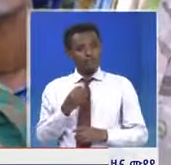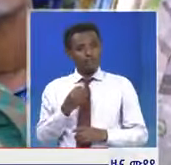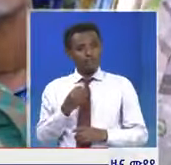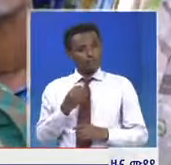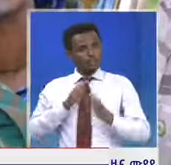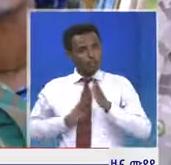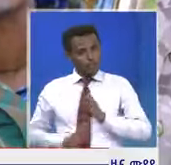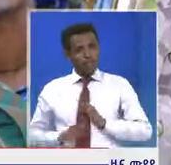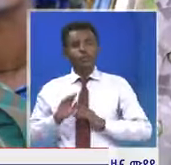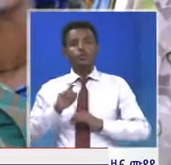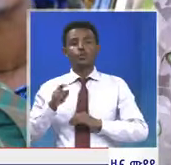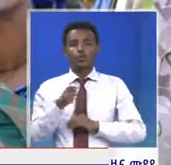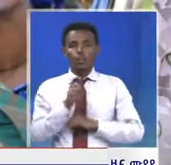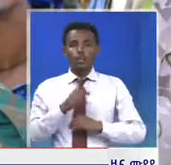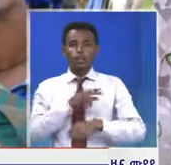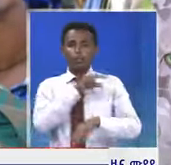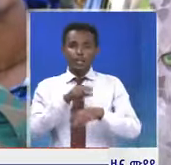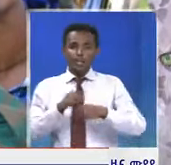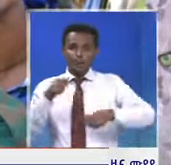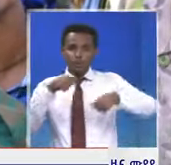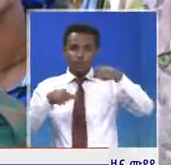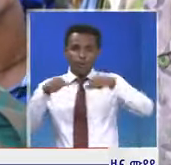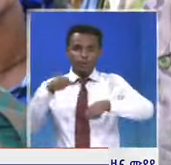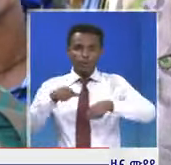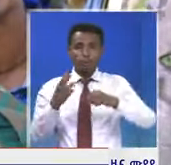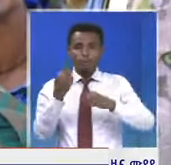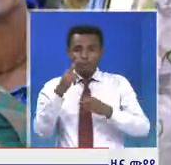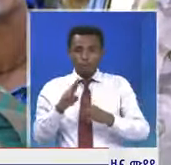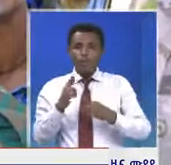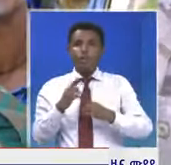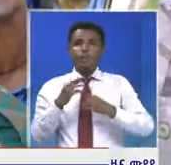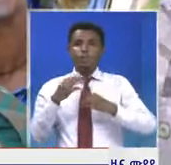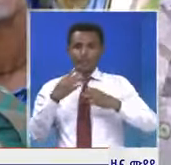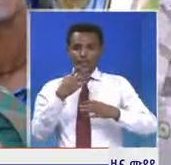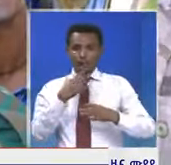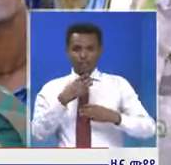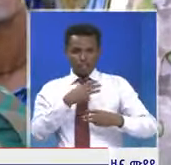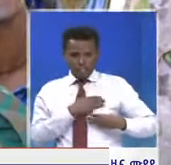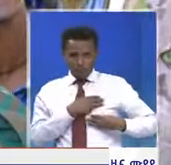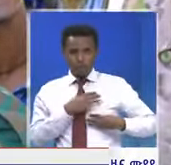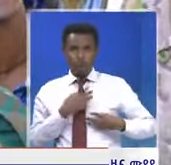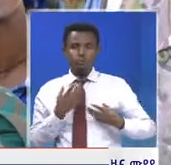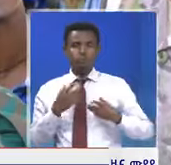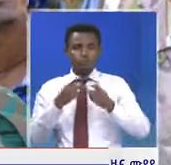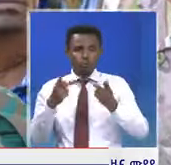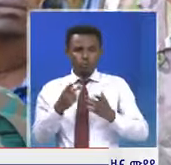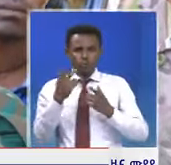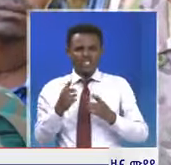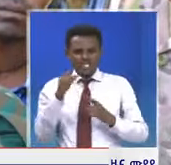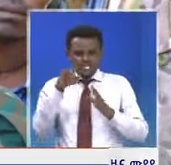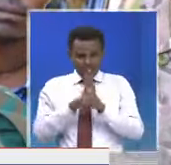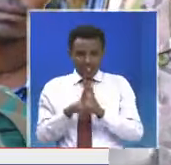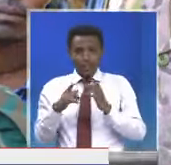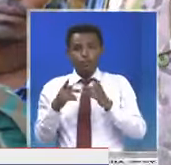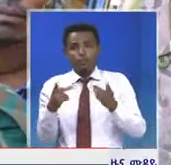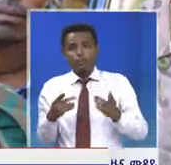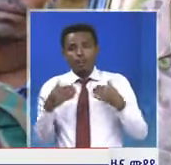ተወላጅ የሆነ በብሔራዊ ተዋጽኦ ወይም በሰራዊቱ ዘንድ ስታየው በጣም ዝቅተኛውን ኮታ ይዞ ያለ የአማራ ተወላጅ ነው።